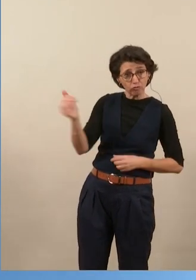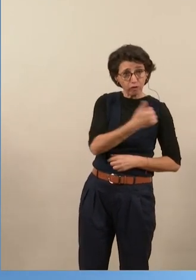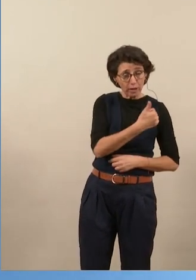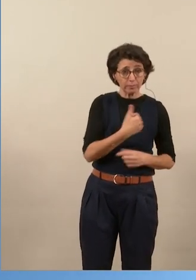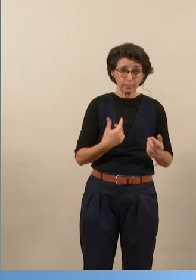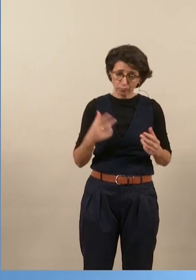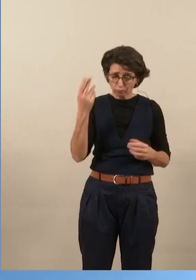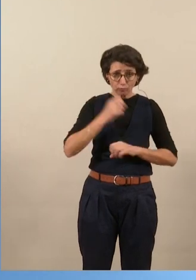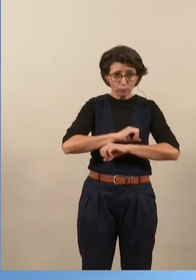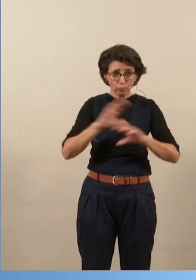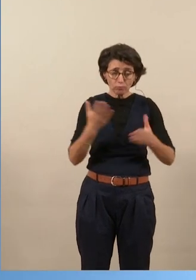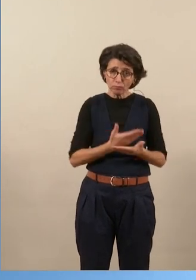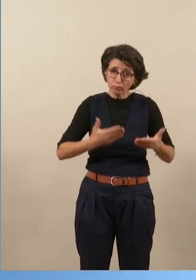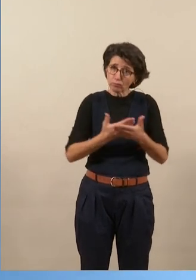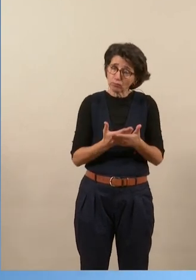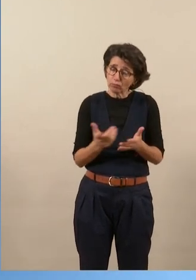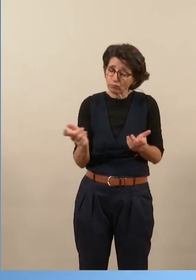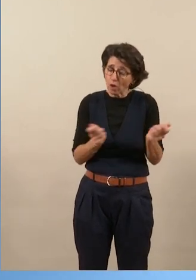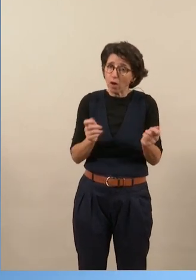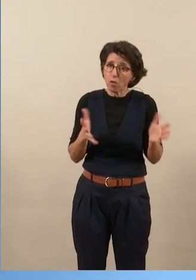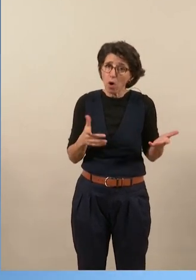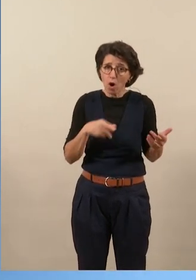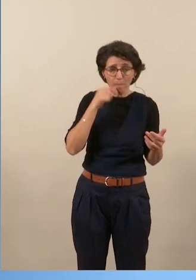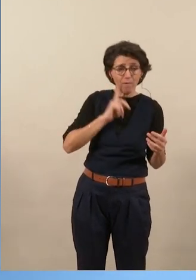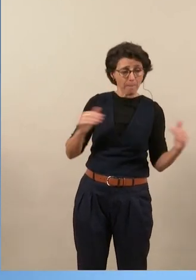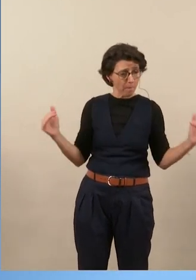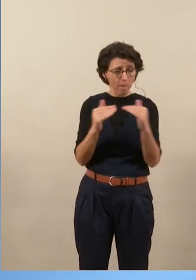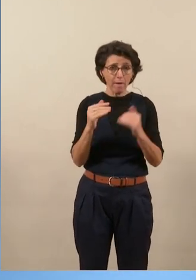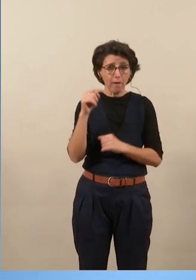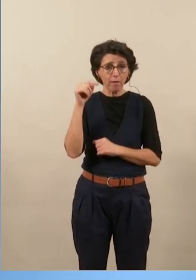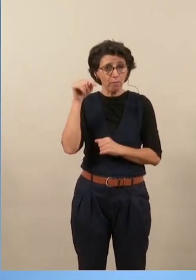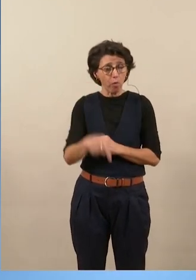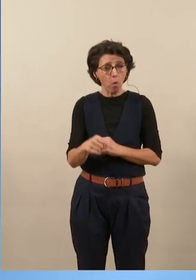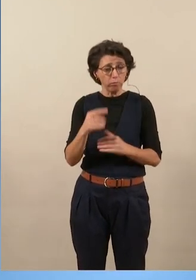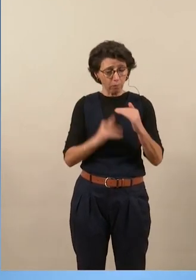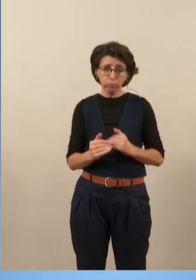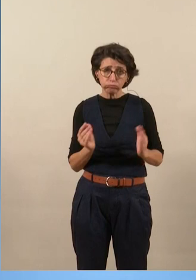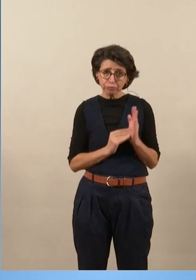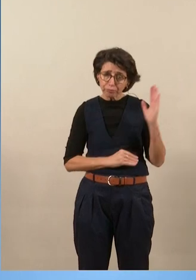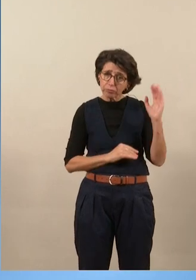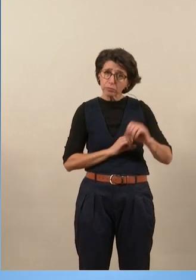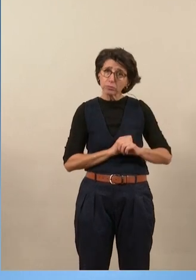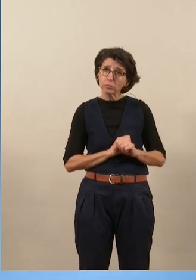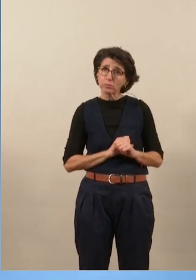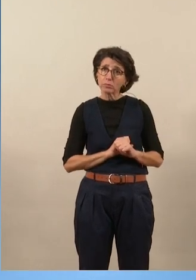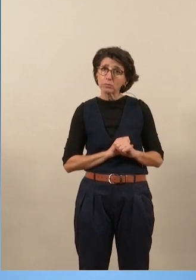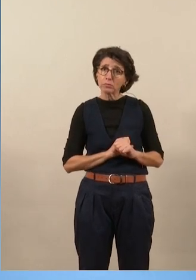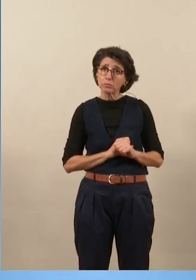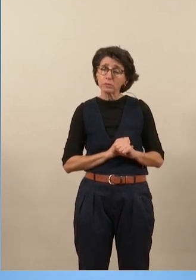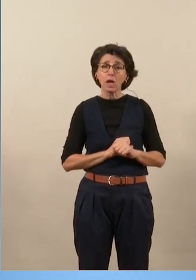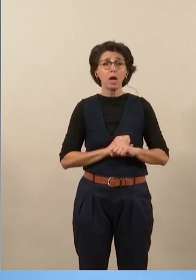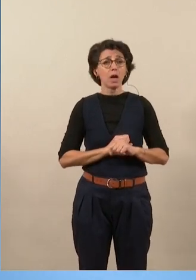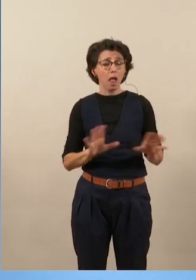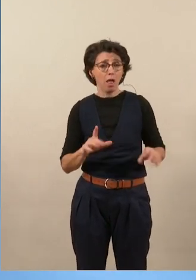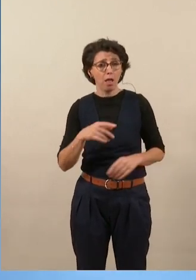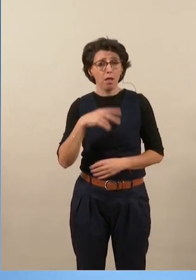de cette complémentarité hommes-femmes dans leur programmation aujourd'hui les femmes ne sont plus que SP ne sont plus que des